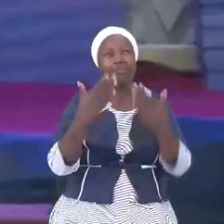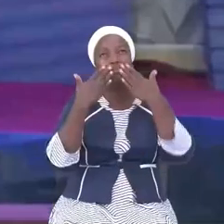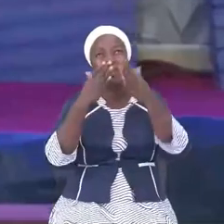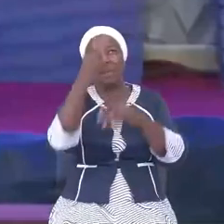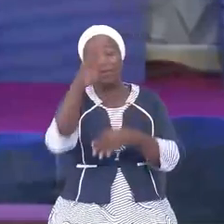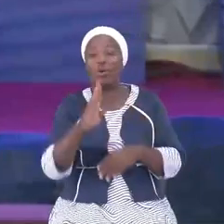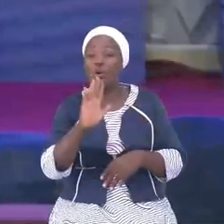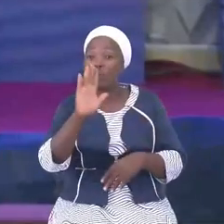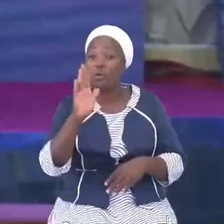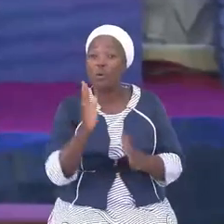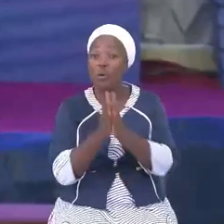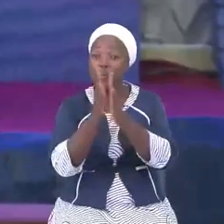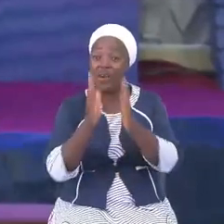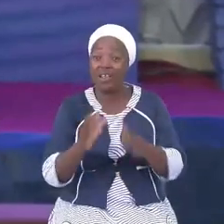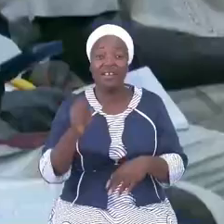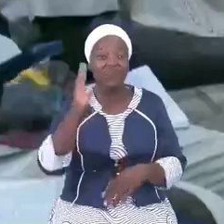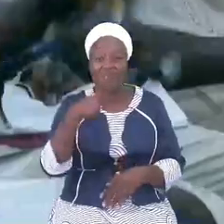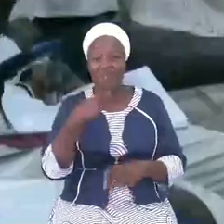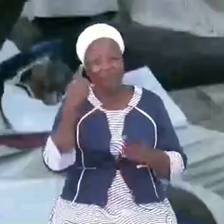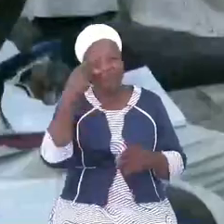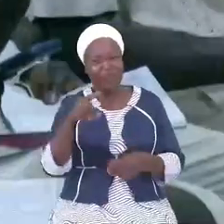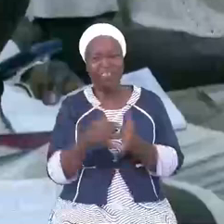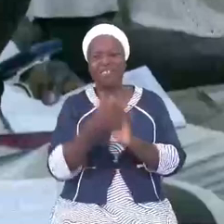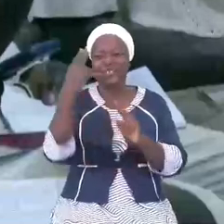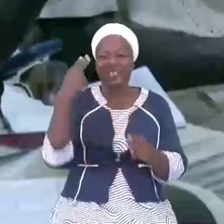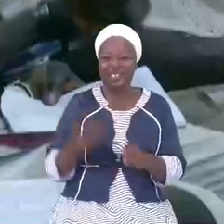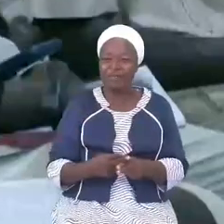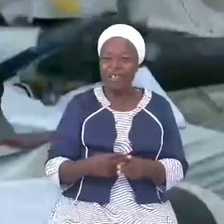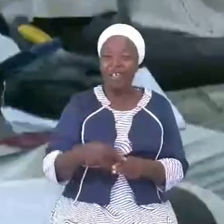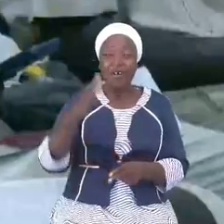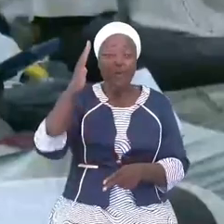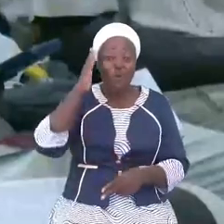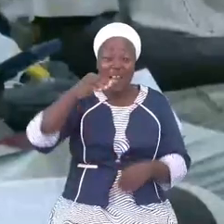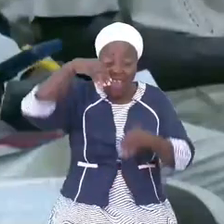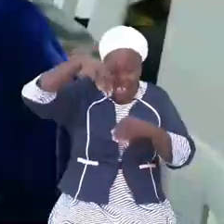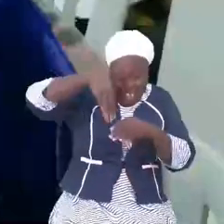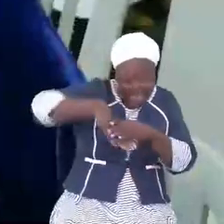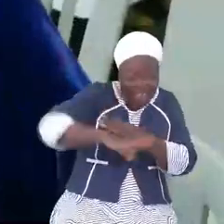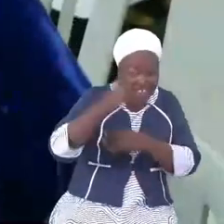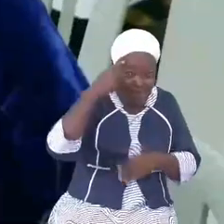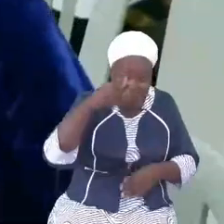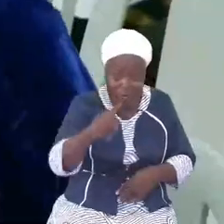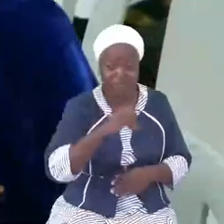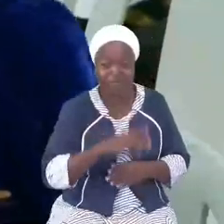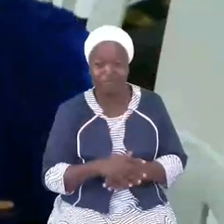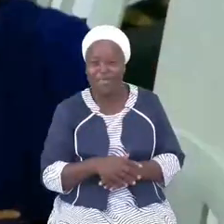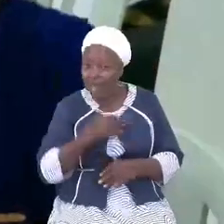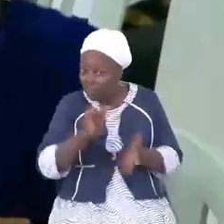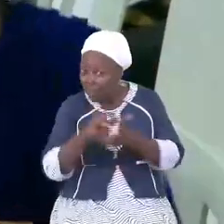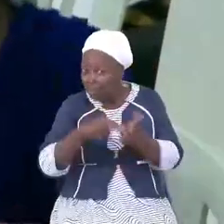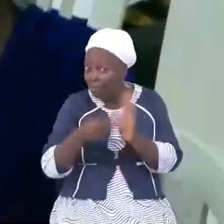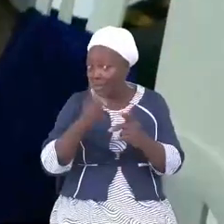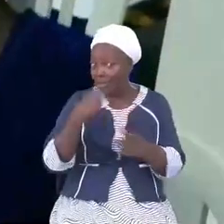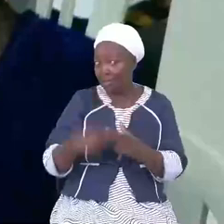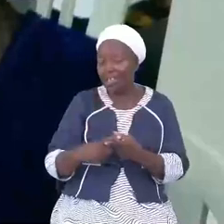prière, tes prières vont parler pour toi. Elles iront pour toi. Et cela veut dire donc que il n'y a